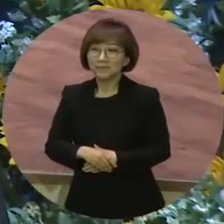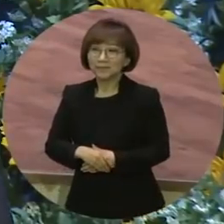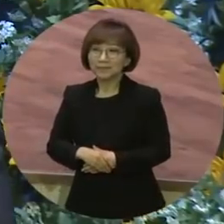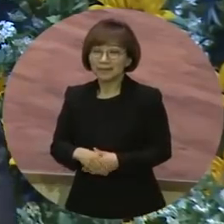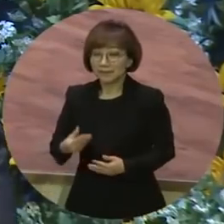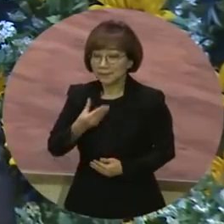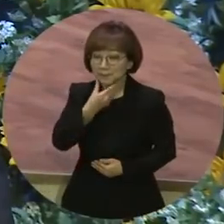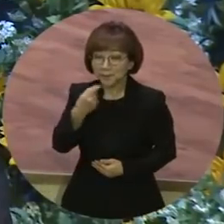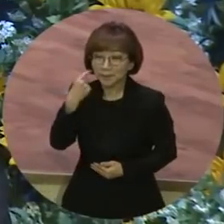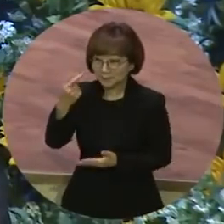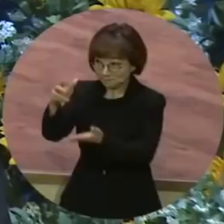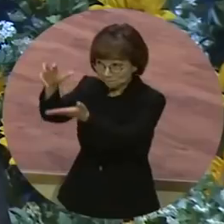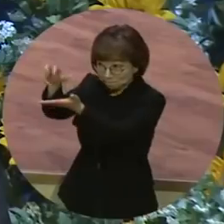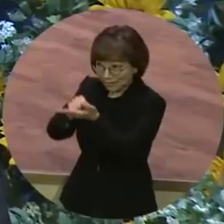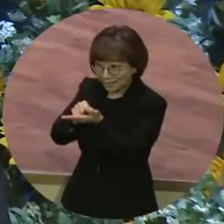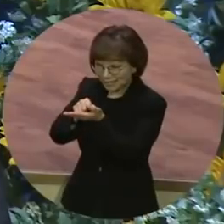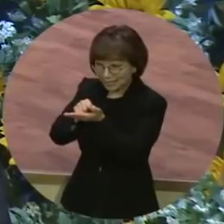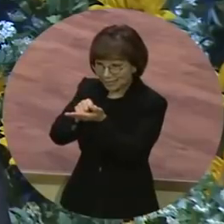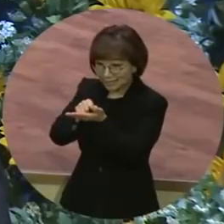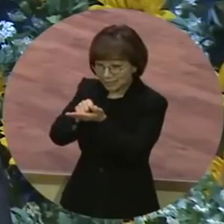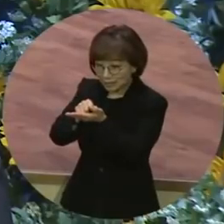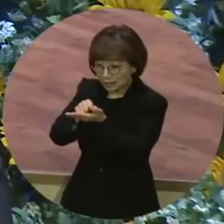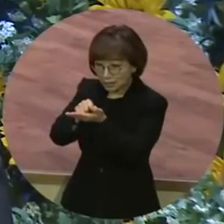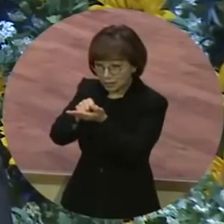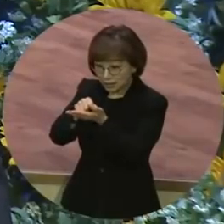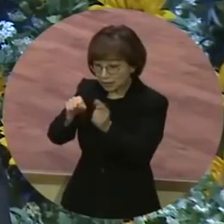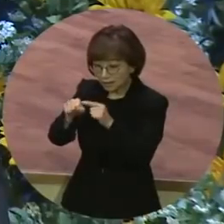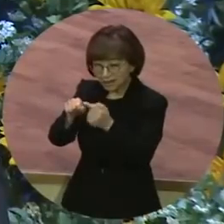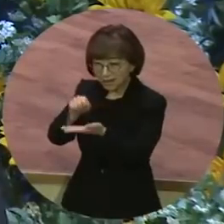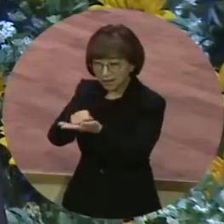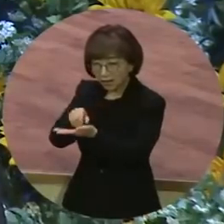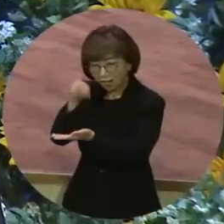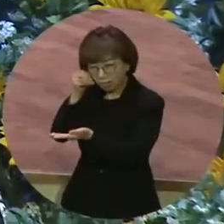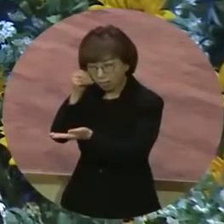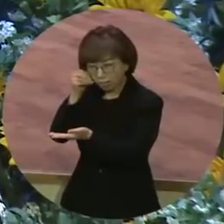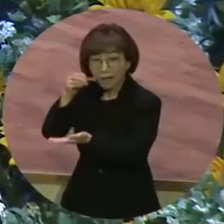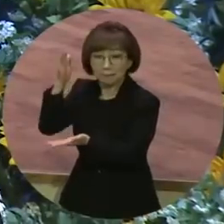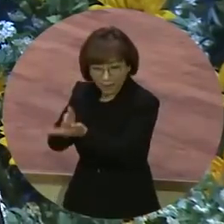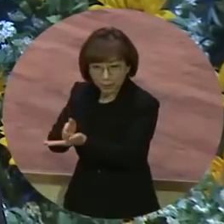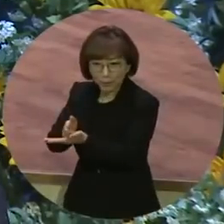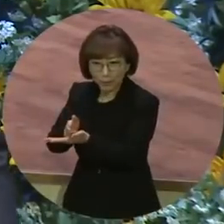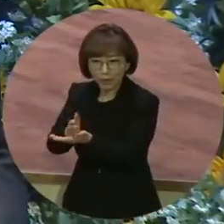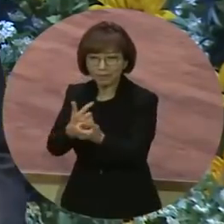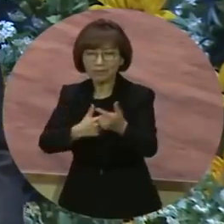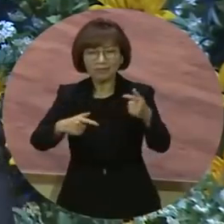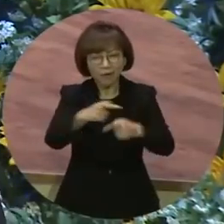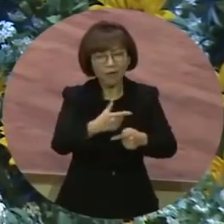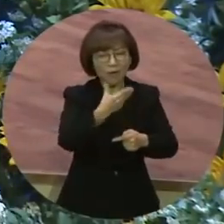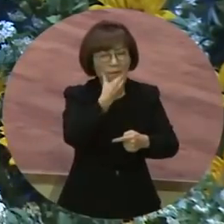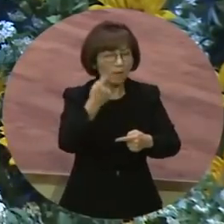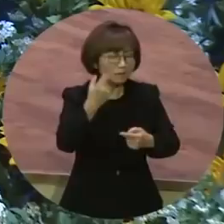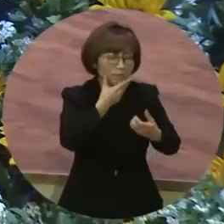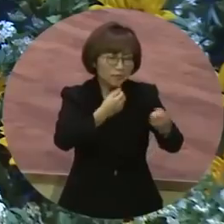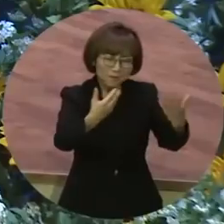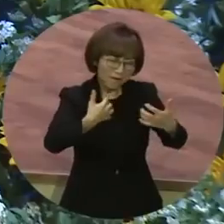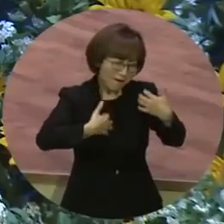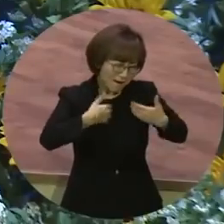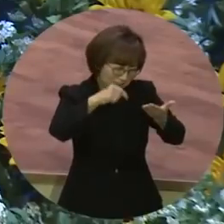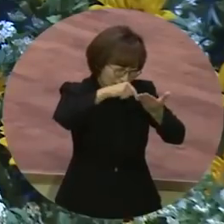복음을 받은 자라도 더 깊은 복음 속으로 그렇게 들어가야